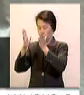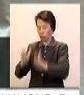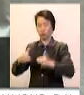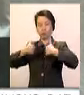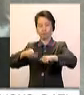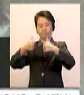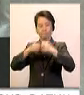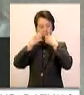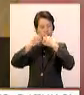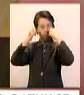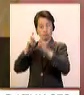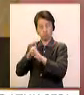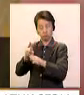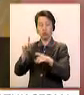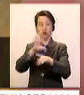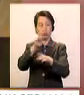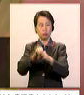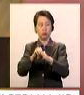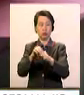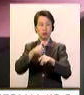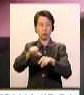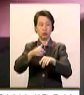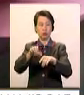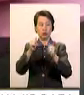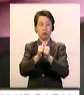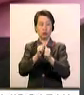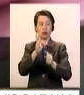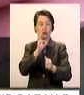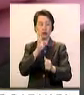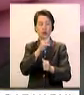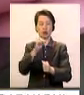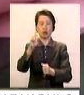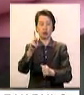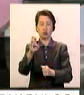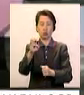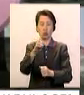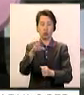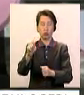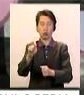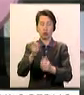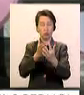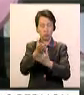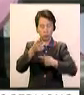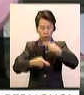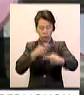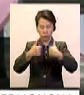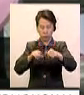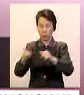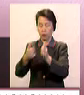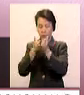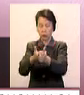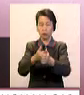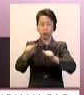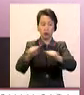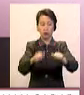terlatih termasuk menggunakan kaedah terapi kuda dan terapi air. Menerusi proses terapi itu, pesakit mengikuti